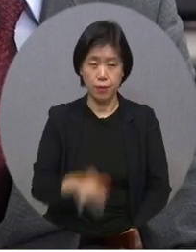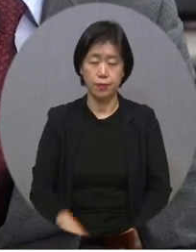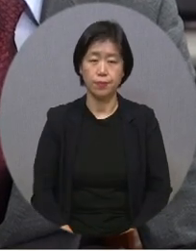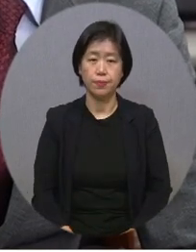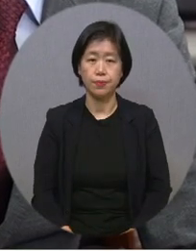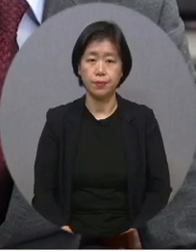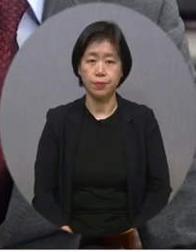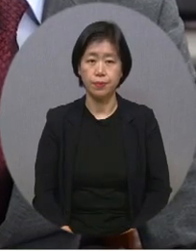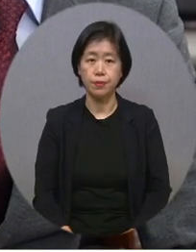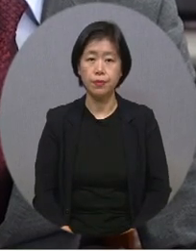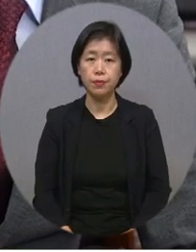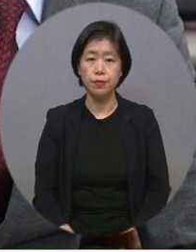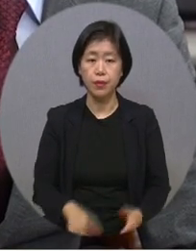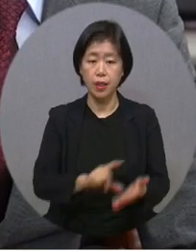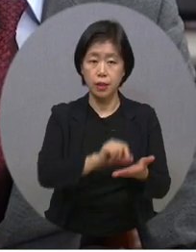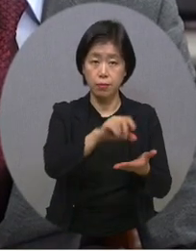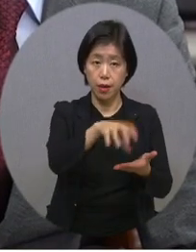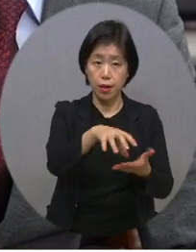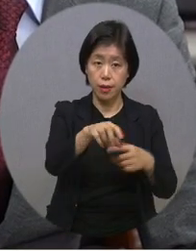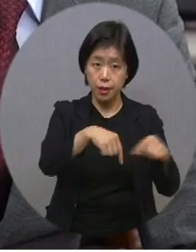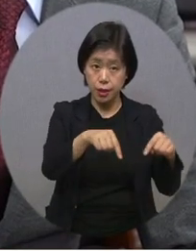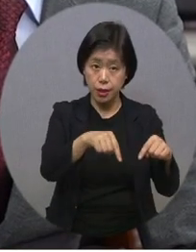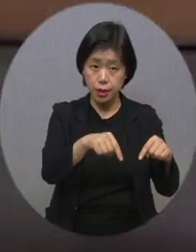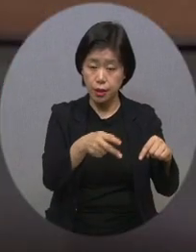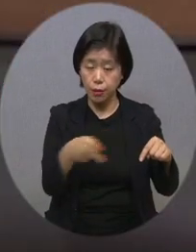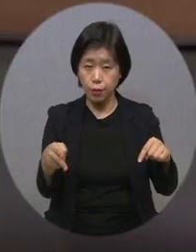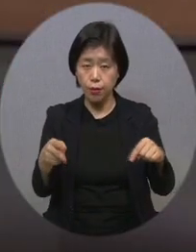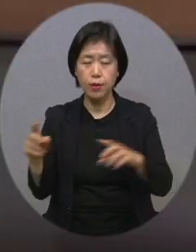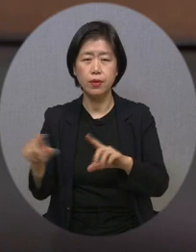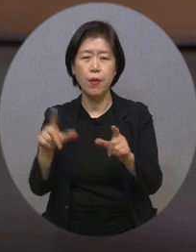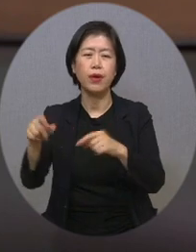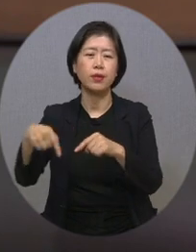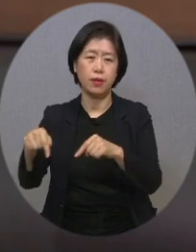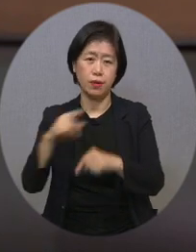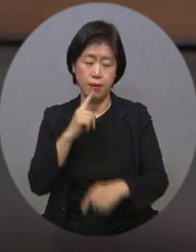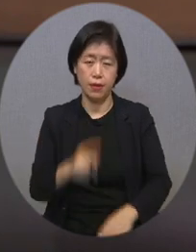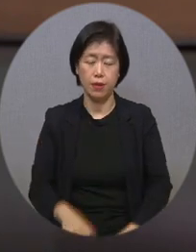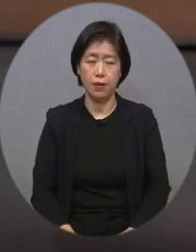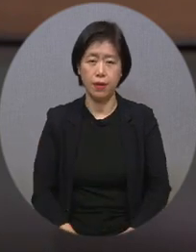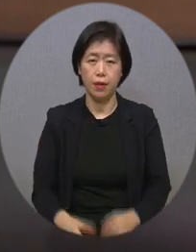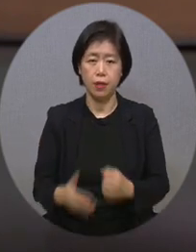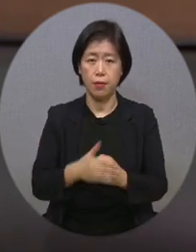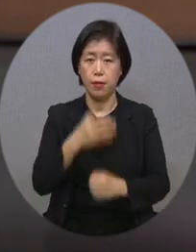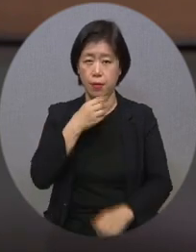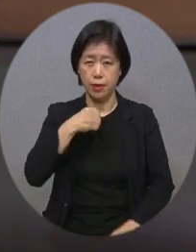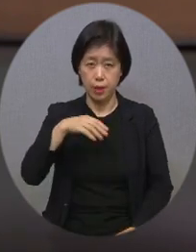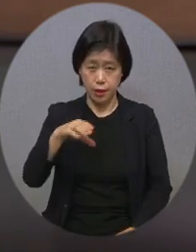네네. 여기에서는 복지가 모든 것일 수밖에 없다. 그래서 앞으로 이런 부분으로